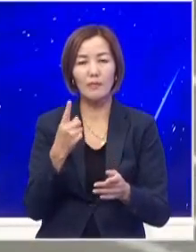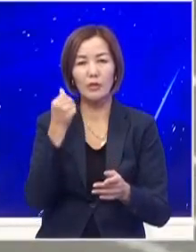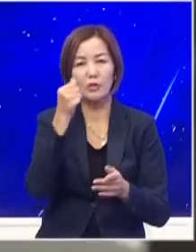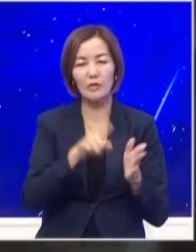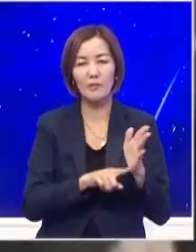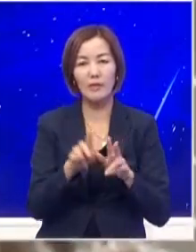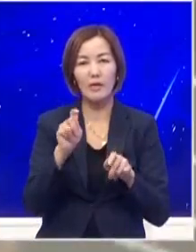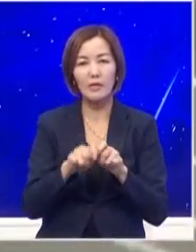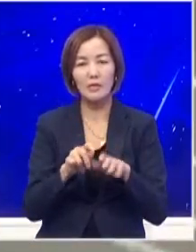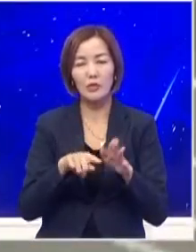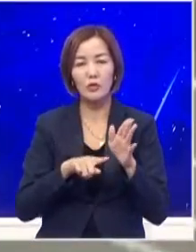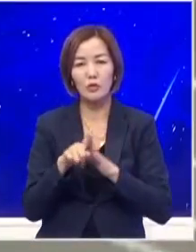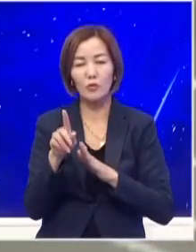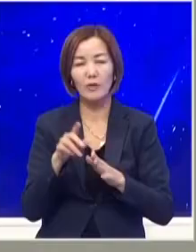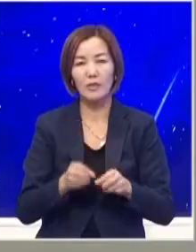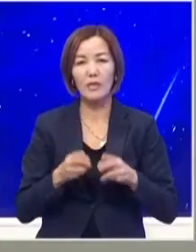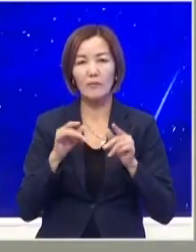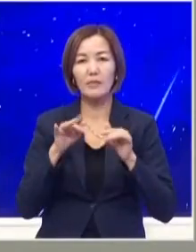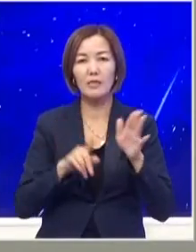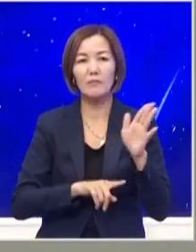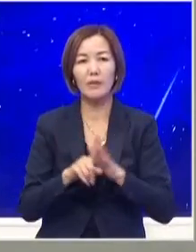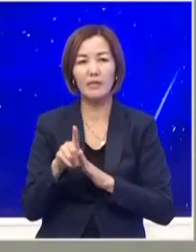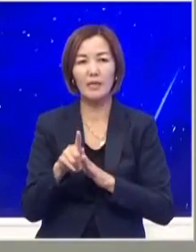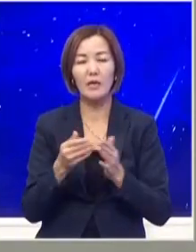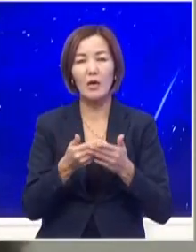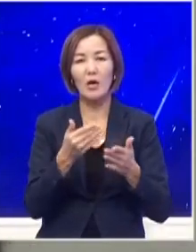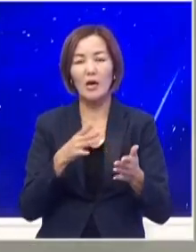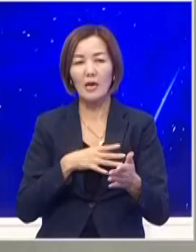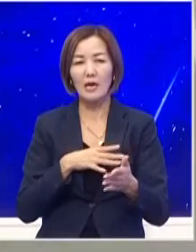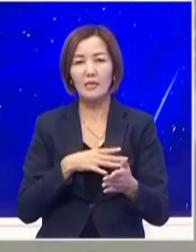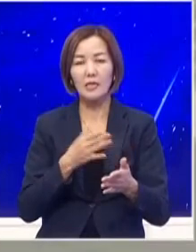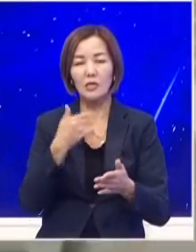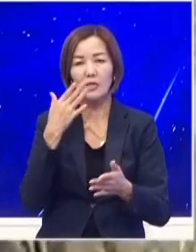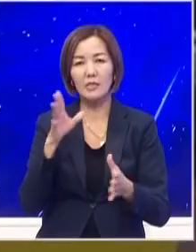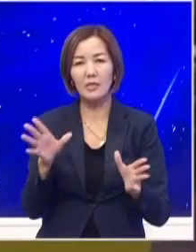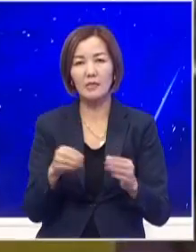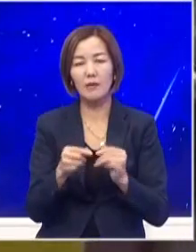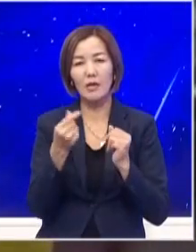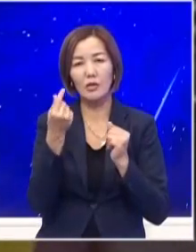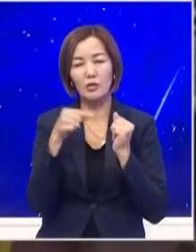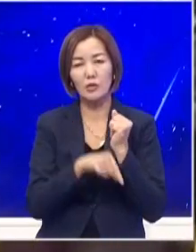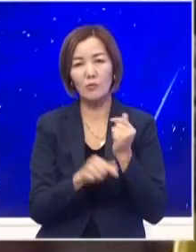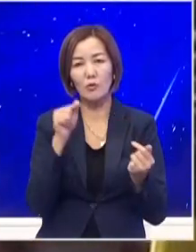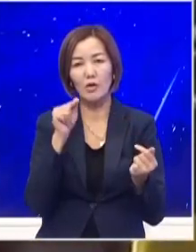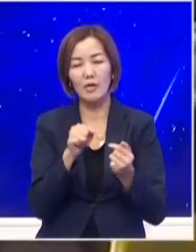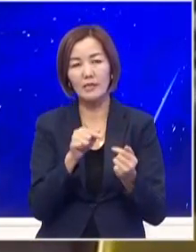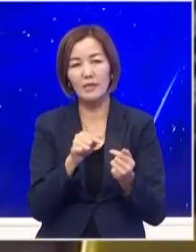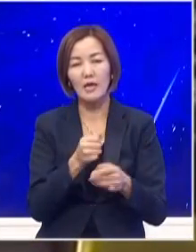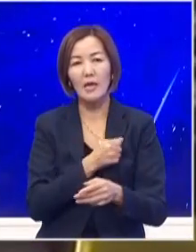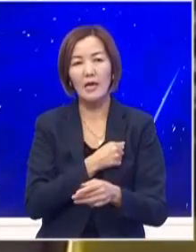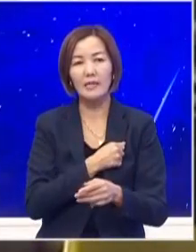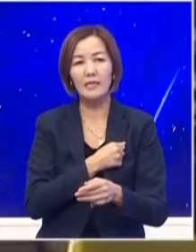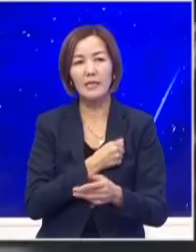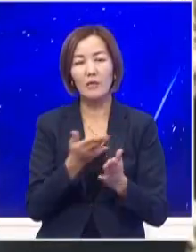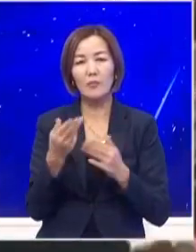бері тексеріс жүріп жатыр. Қылмыстық іс қозғалды. Бұдан бұрын хабарланғандай, биыл жазда сыбайлас жемқорлыққа қарсы қызмет әскери құрылыс акционерлік